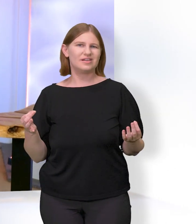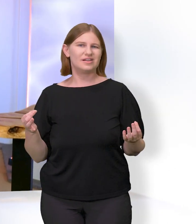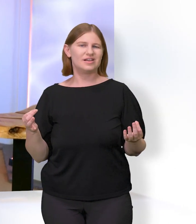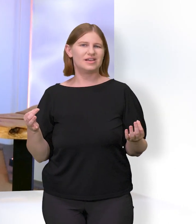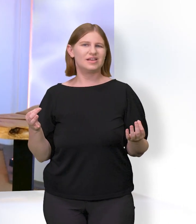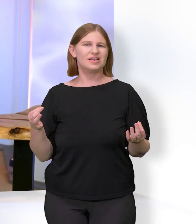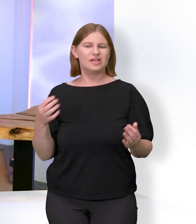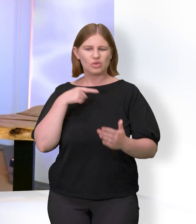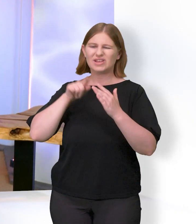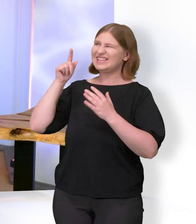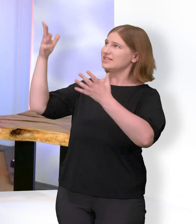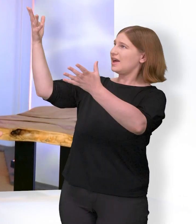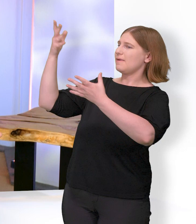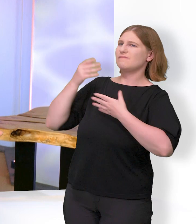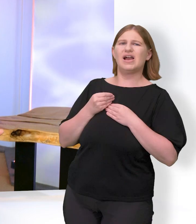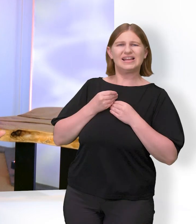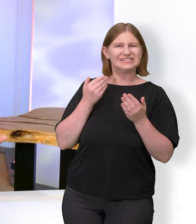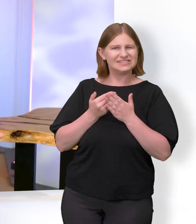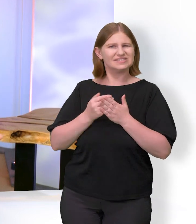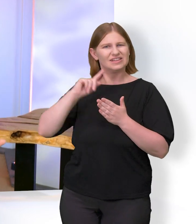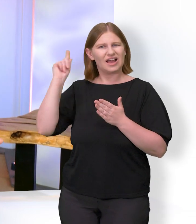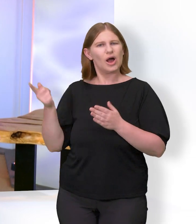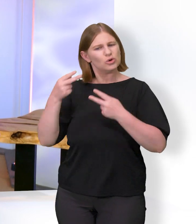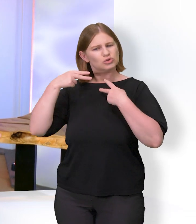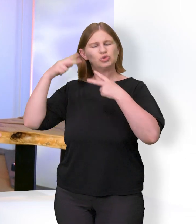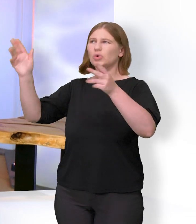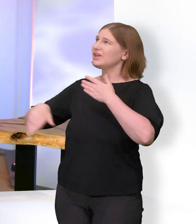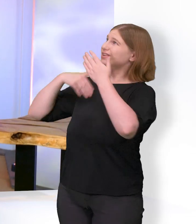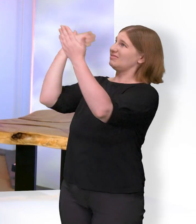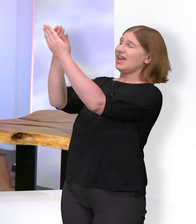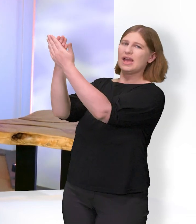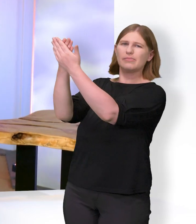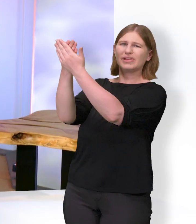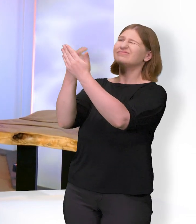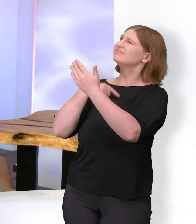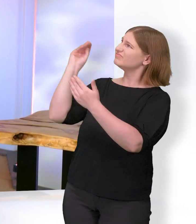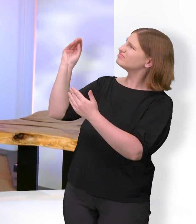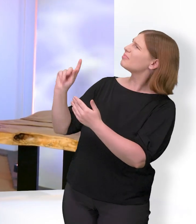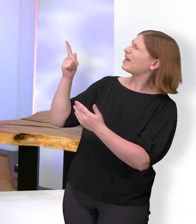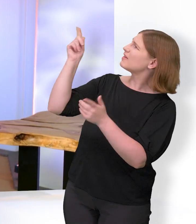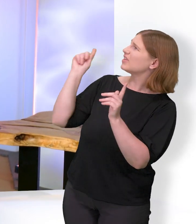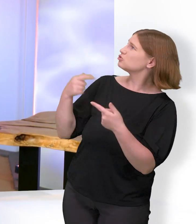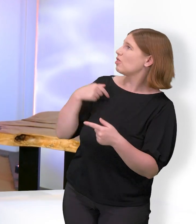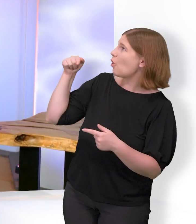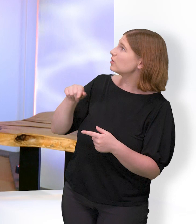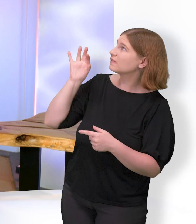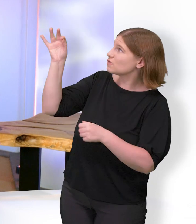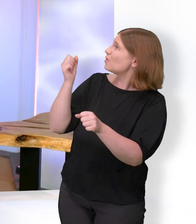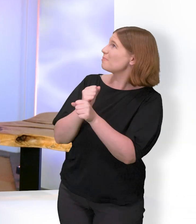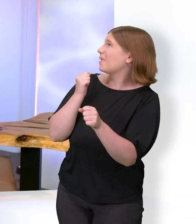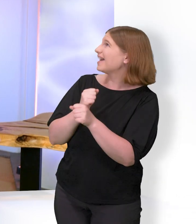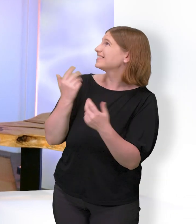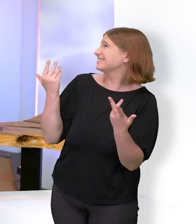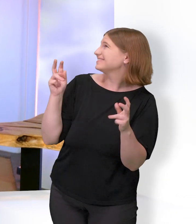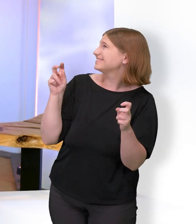Und in diesem Empfangen lege ich das auch zu dir wieder hin und sage, Rabuni, was möchtest du, dass ich dir heute tue?